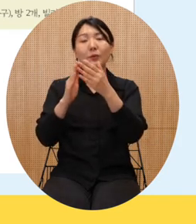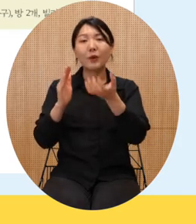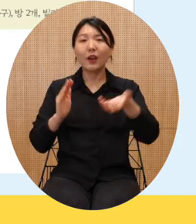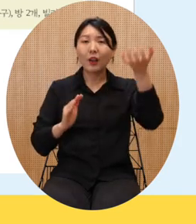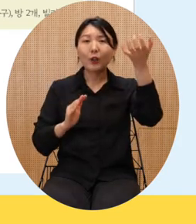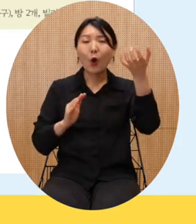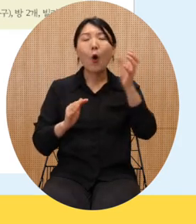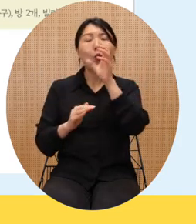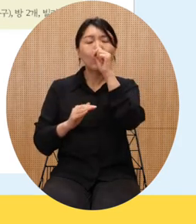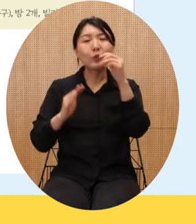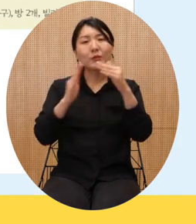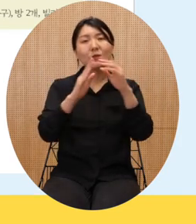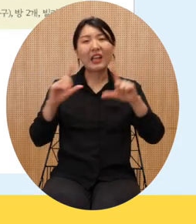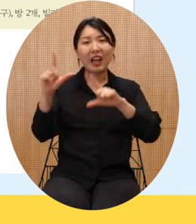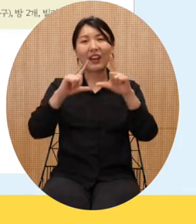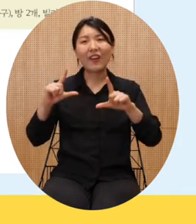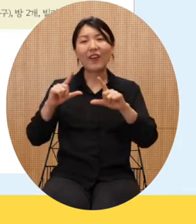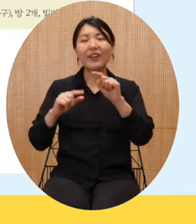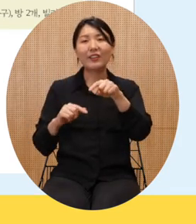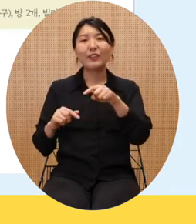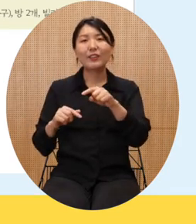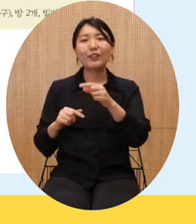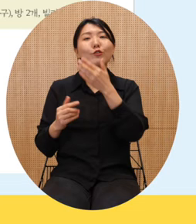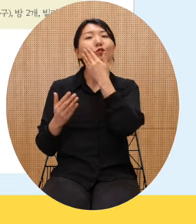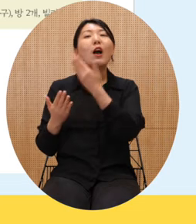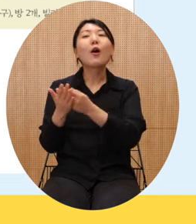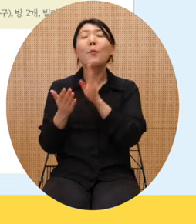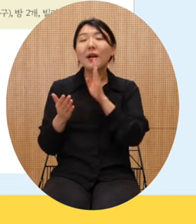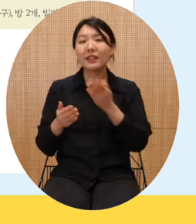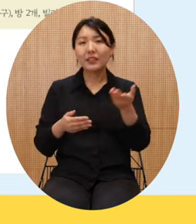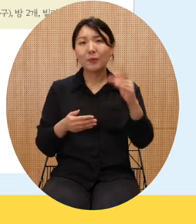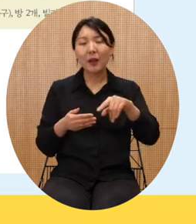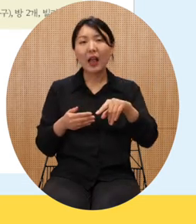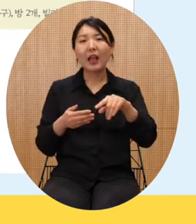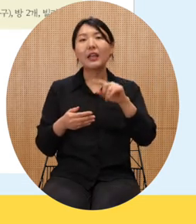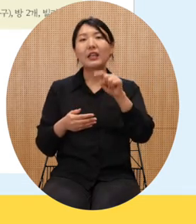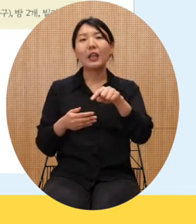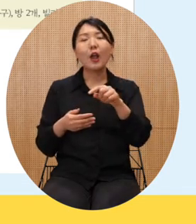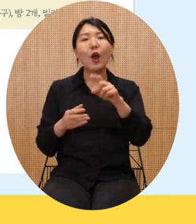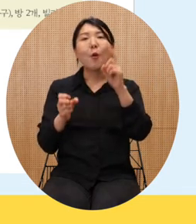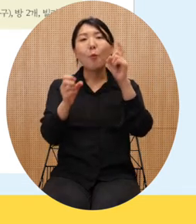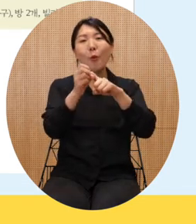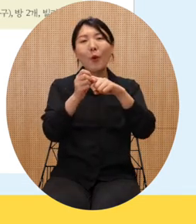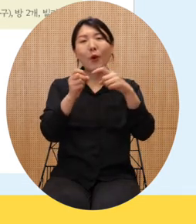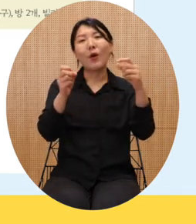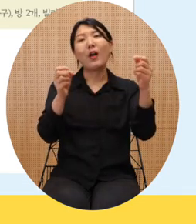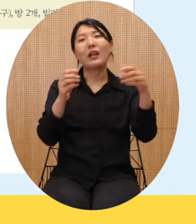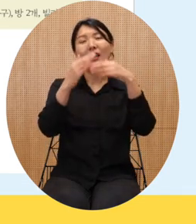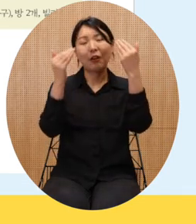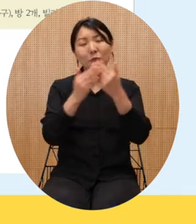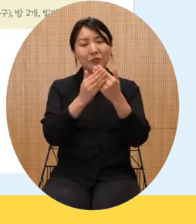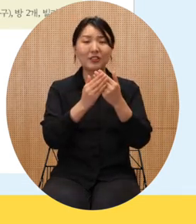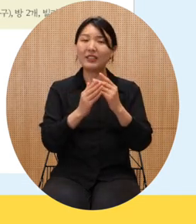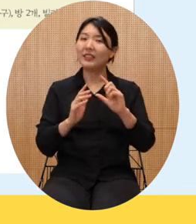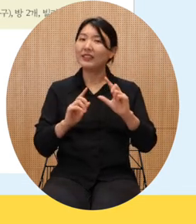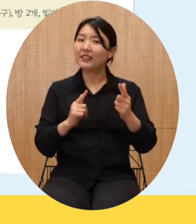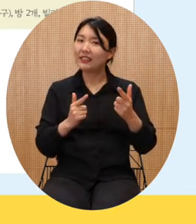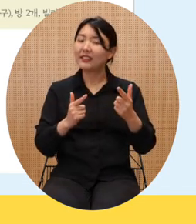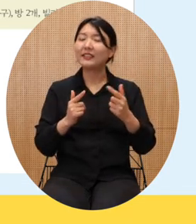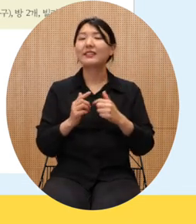하면 주거 상향을 해야 되고 좋은 적절한 집에 살아야 되는 것은 굉장히 중요한 정책 목표이지만 그게